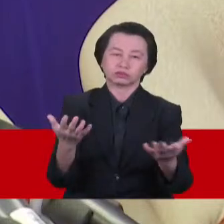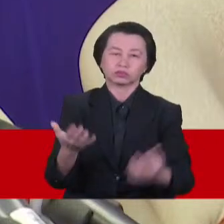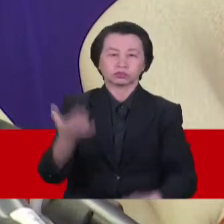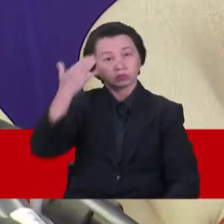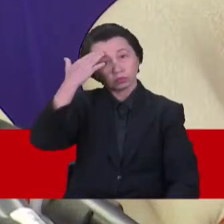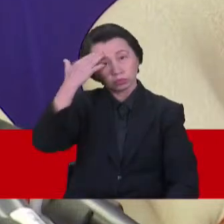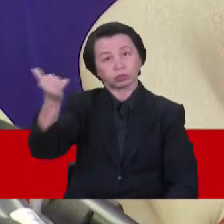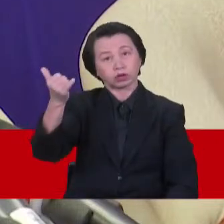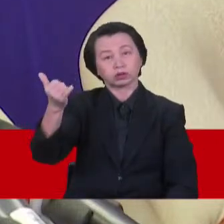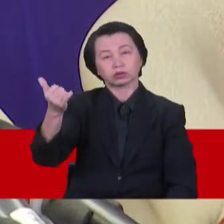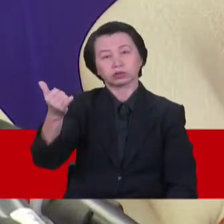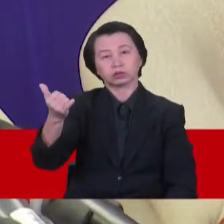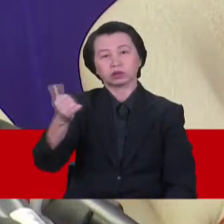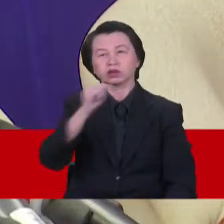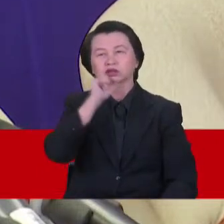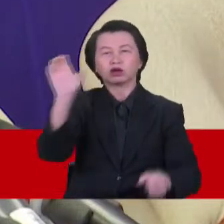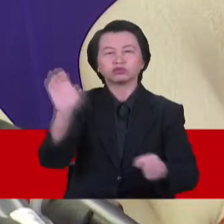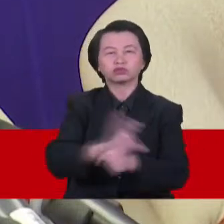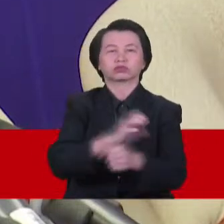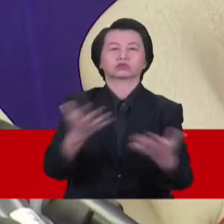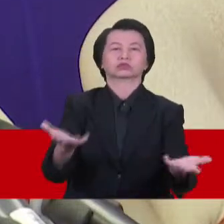mengapa kekurangan